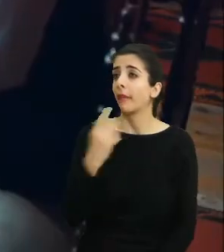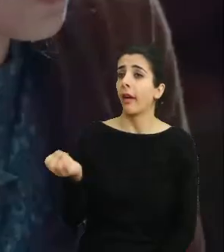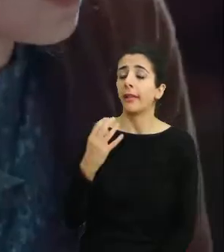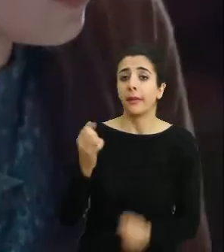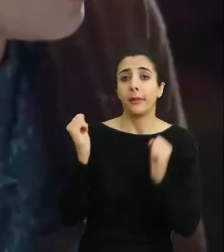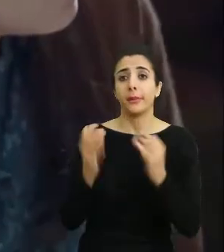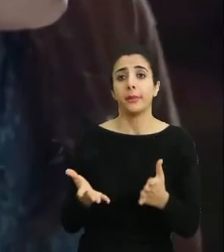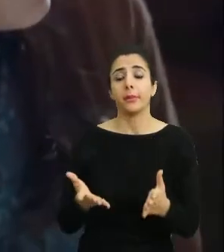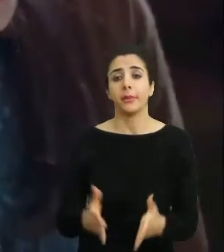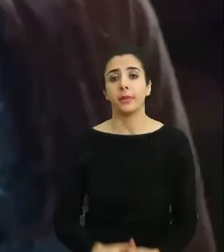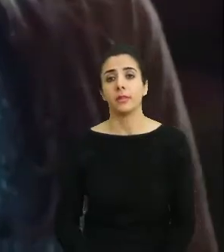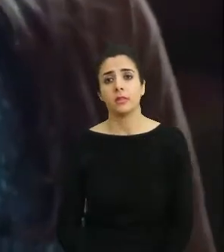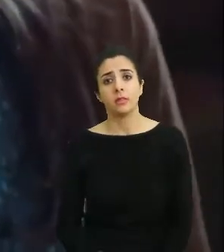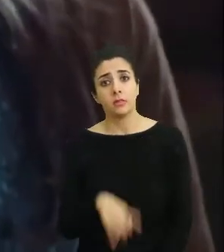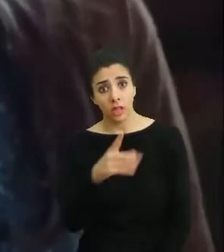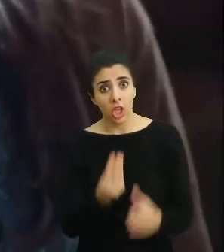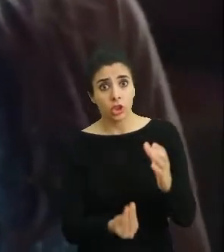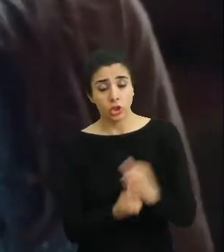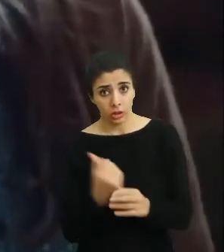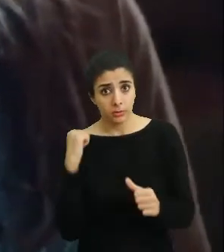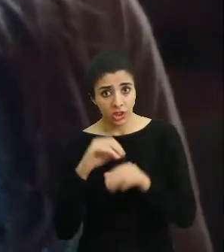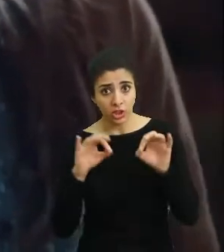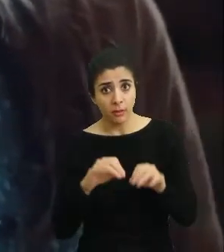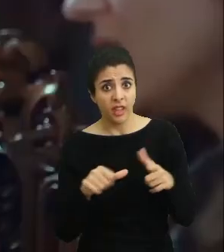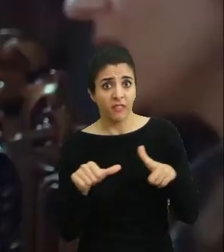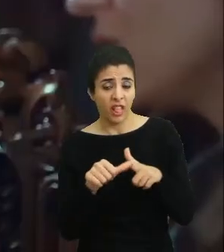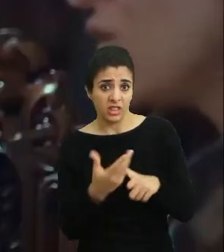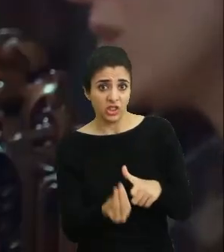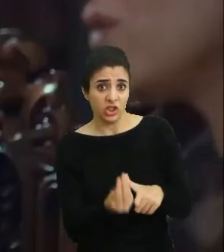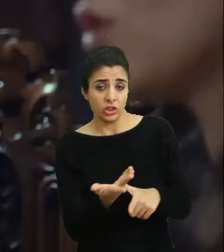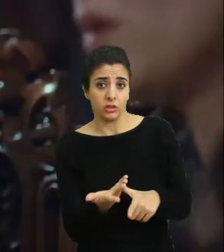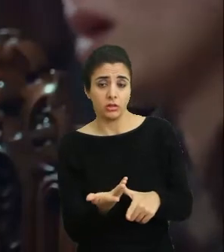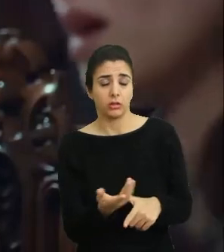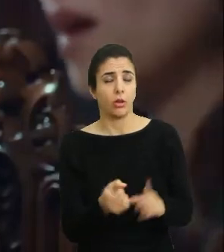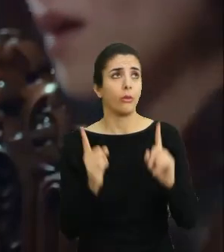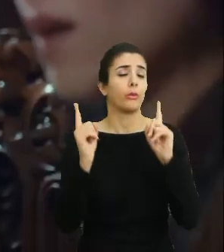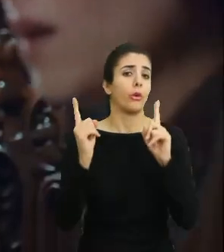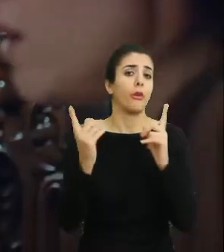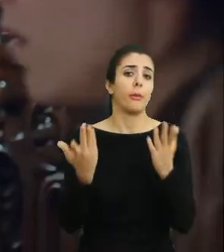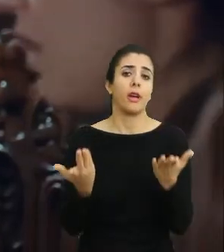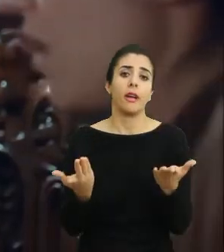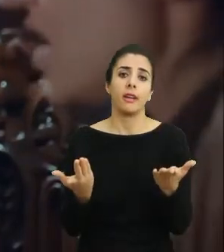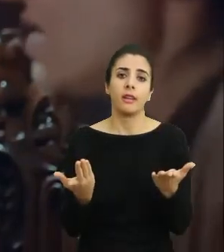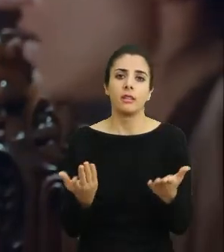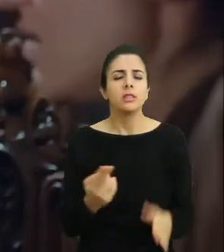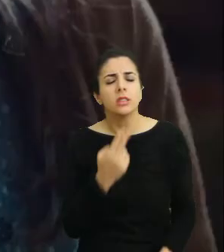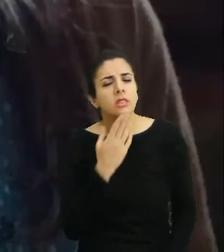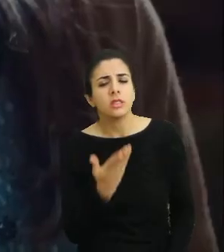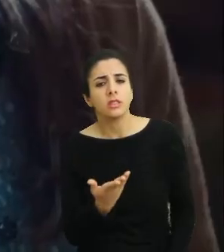emi. Bir de sen de çıktın başıma Filistin urması. Tövbe tövbe.